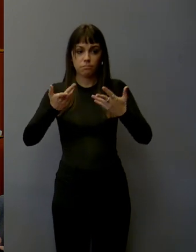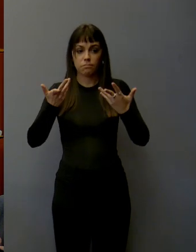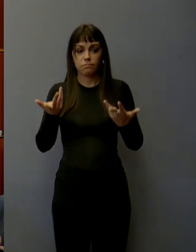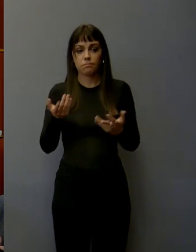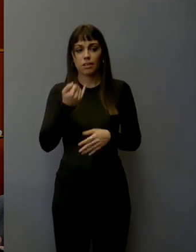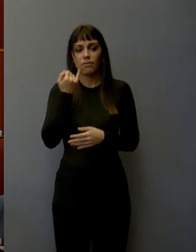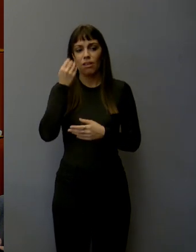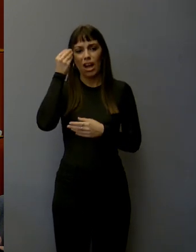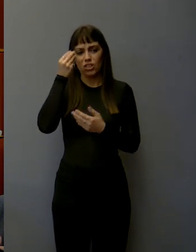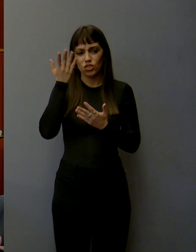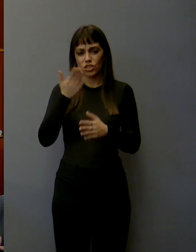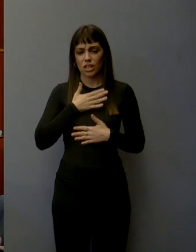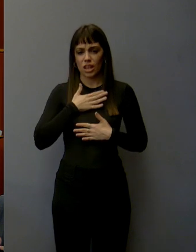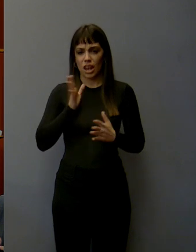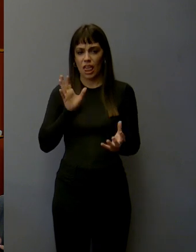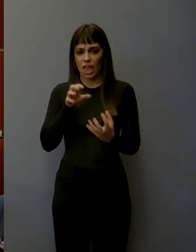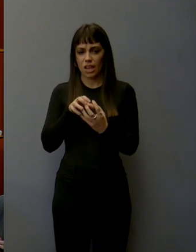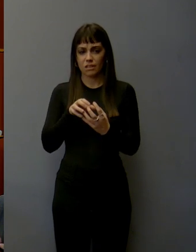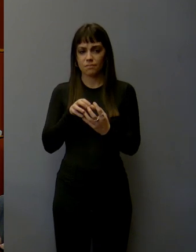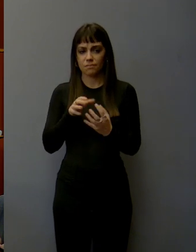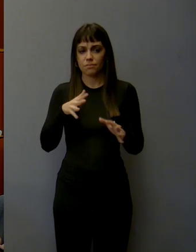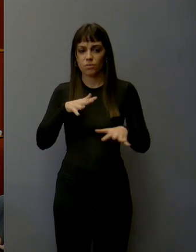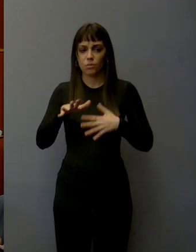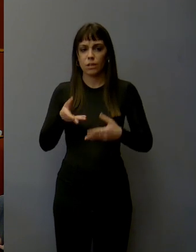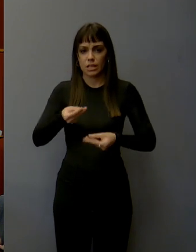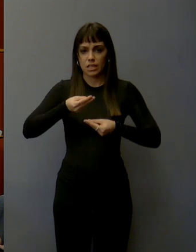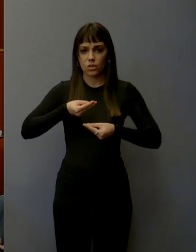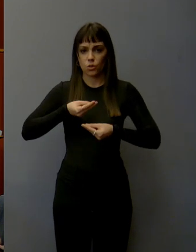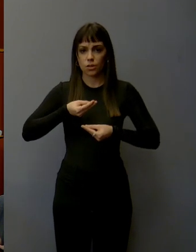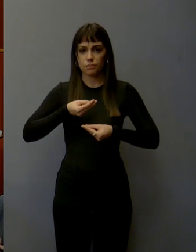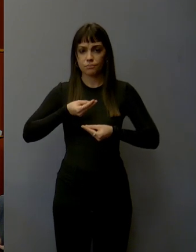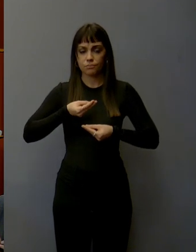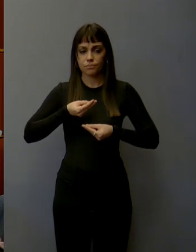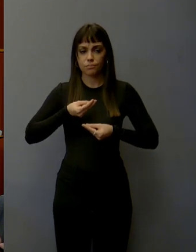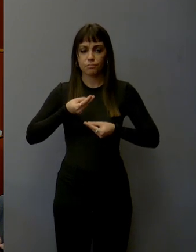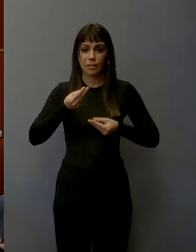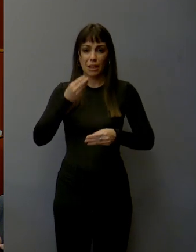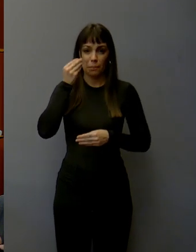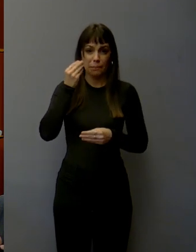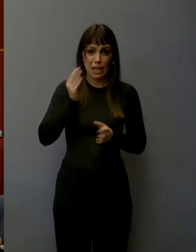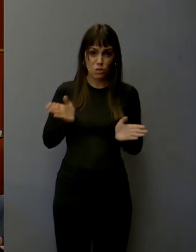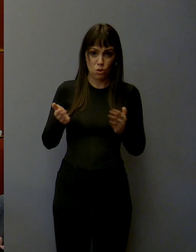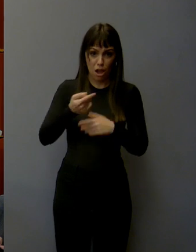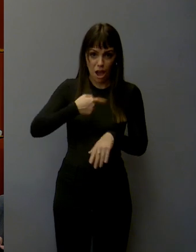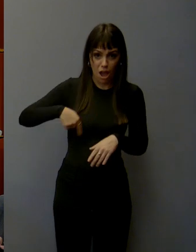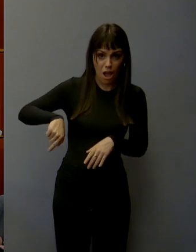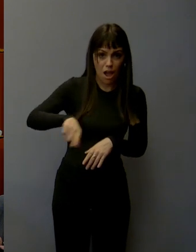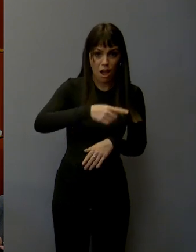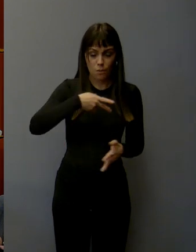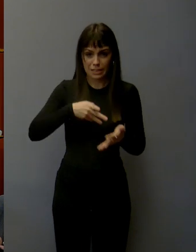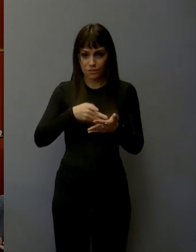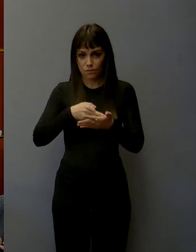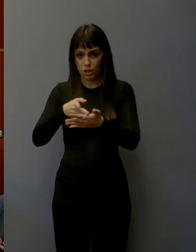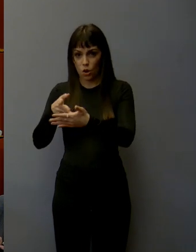basandola sui dati che abbiamo a disposizione ma penso che sia tutta l'aula ad avere qualche difficoltà E allora penso che a differenza